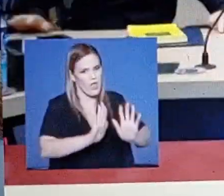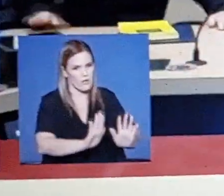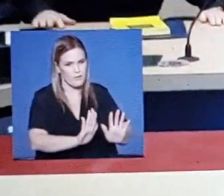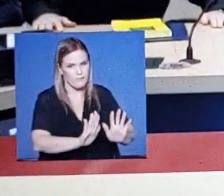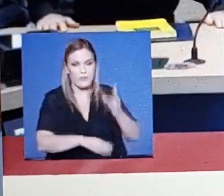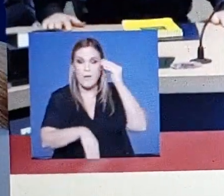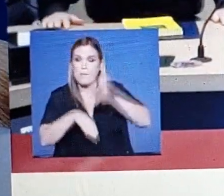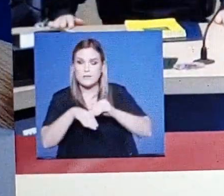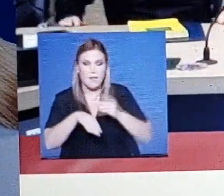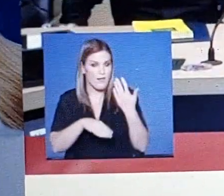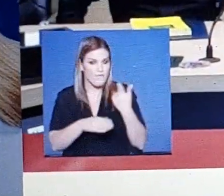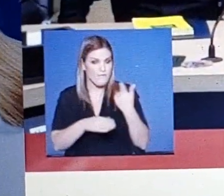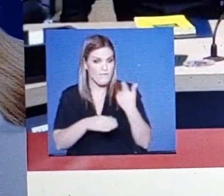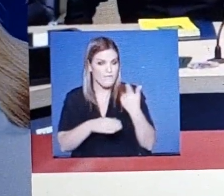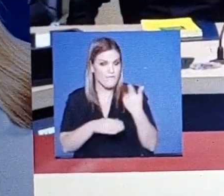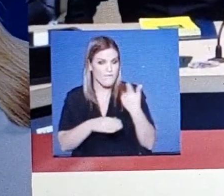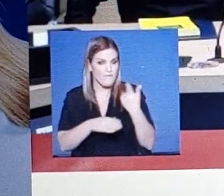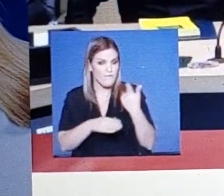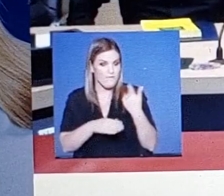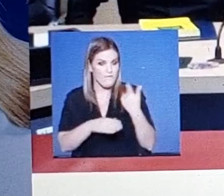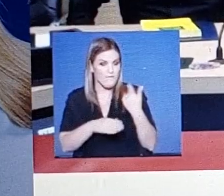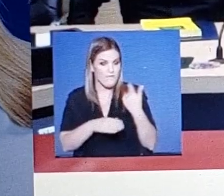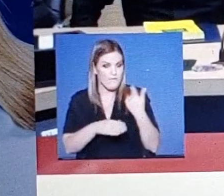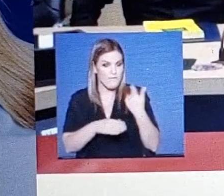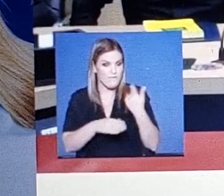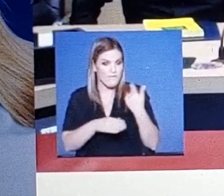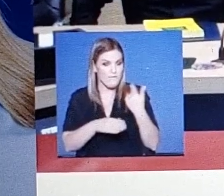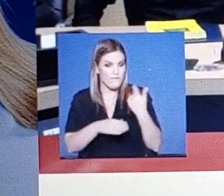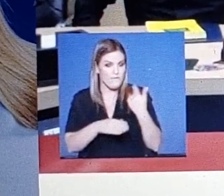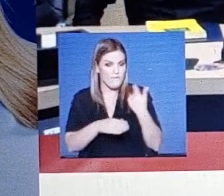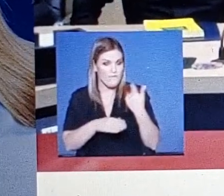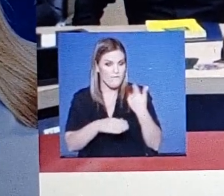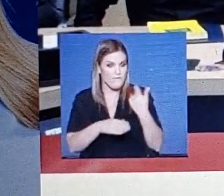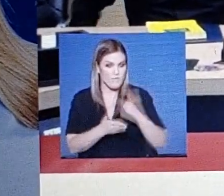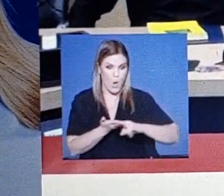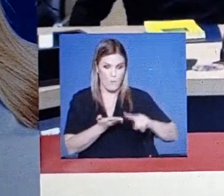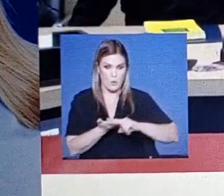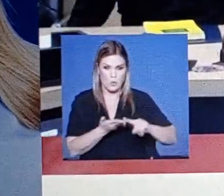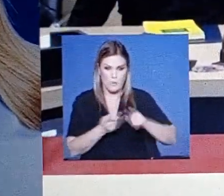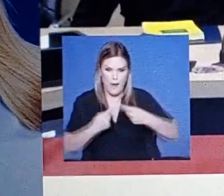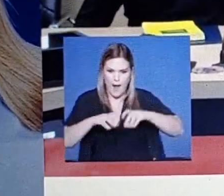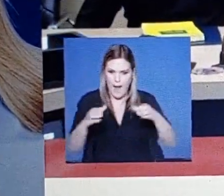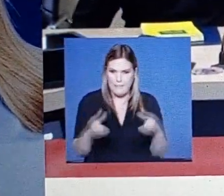tensions. Il rappelle aussi qu'il y a seulement quelques mois, ce même cabinet